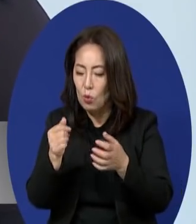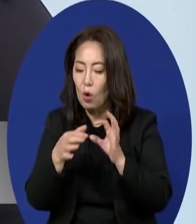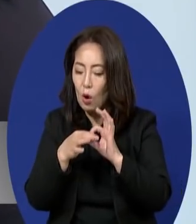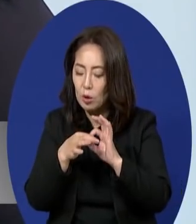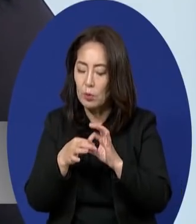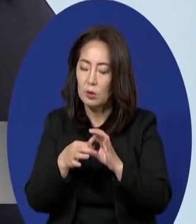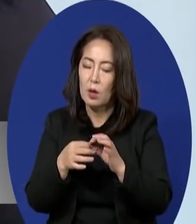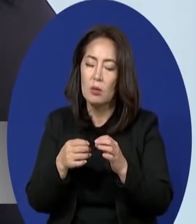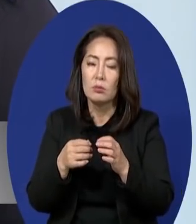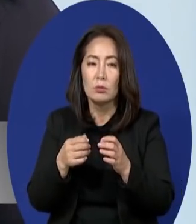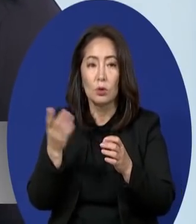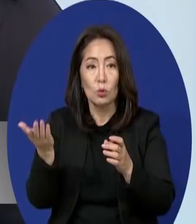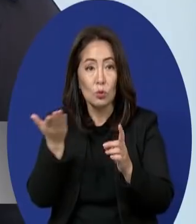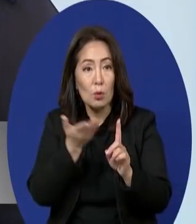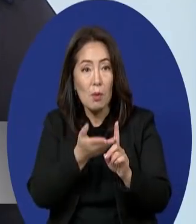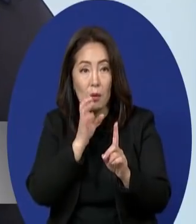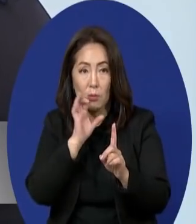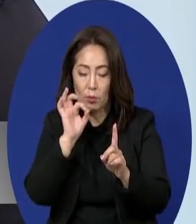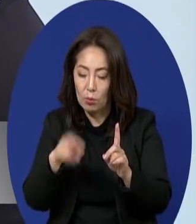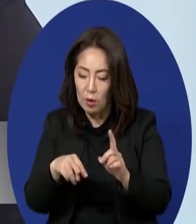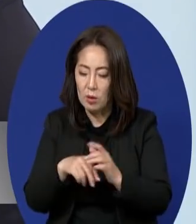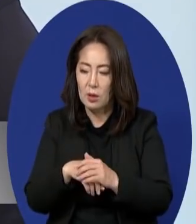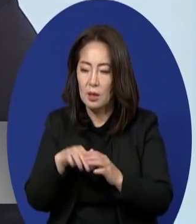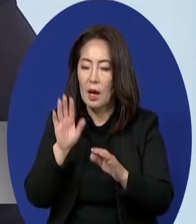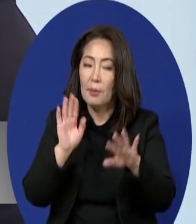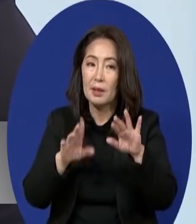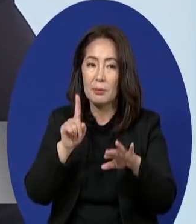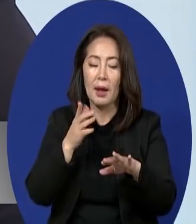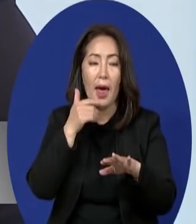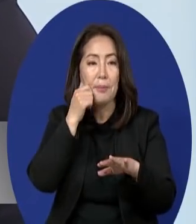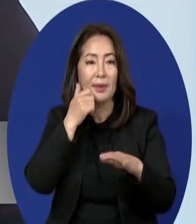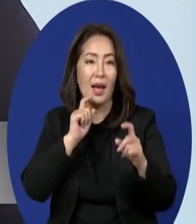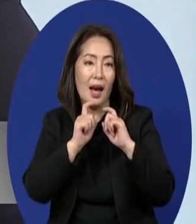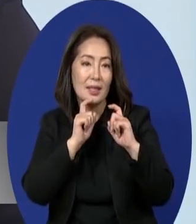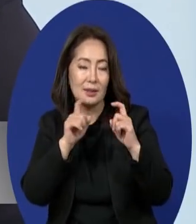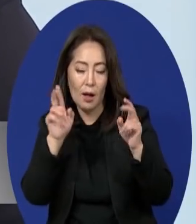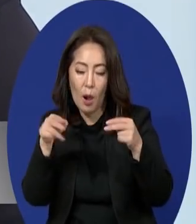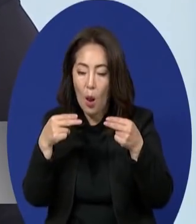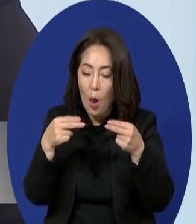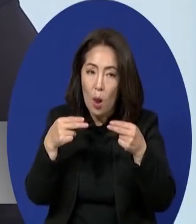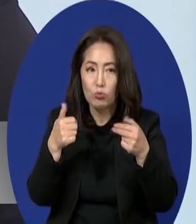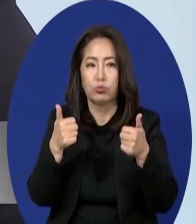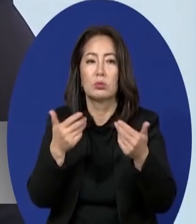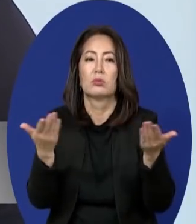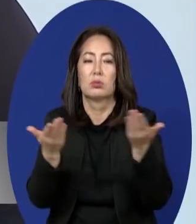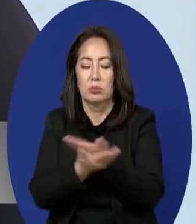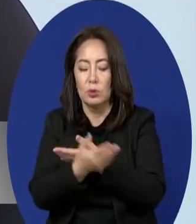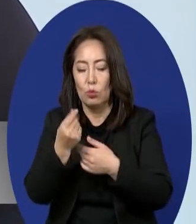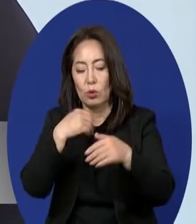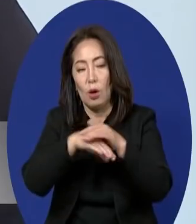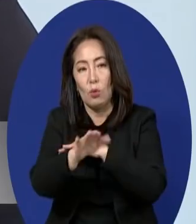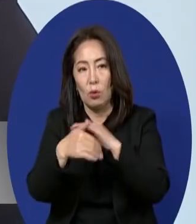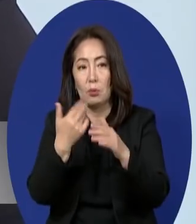холбоотой үйлгээ юм хийж нэгэнд өгөх гэж байгаа бол энийг одоо ямар нэгэн байдлаар амьд харилцаа үүсгэхний үндсэндээ одоо шилжүүлж байгаа л